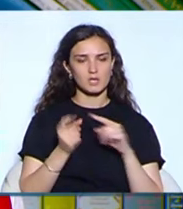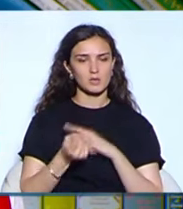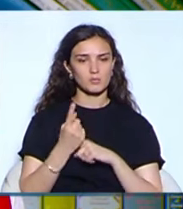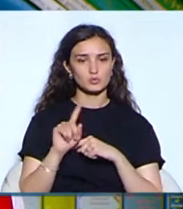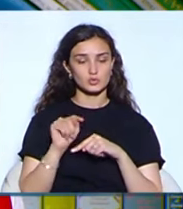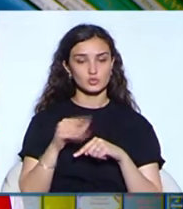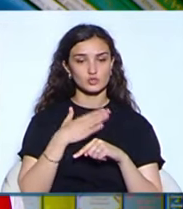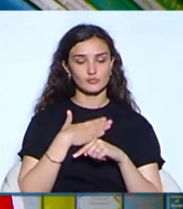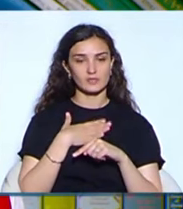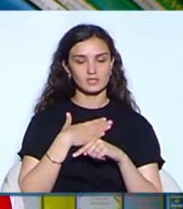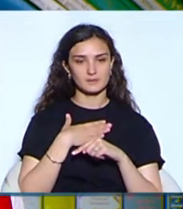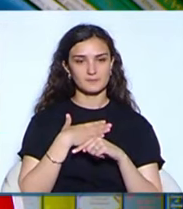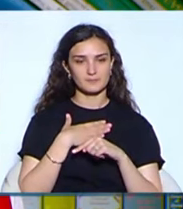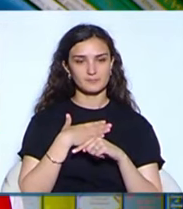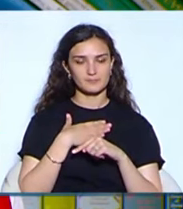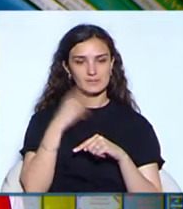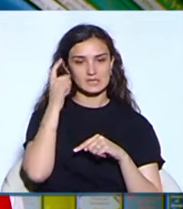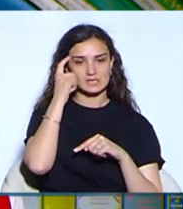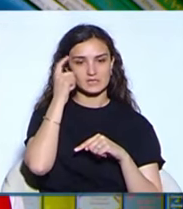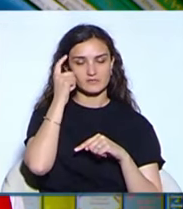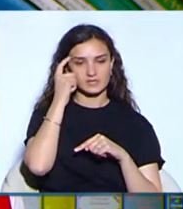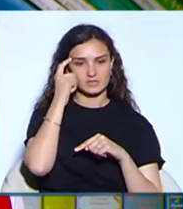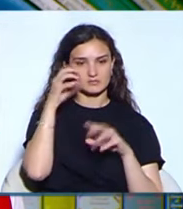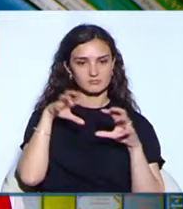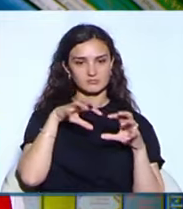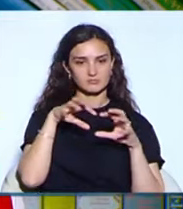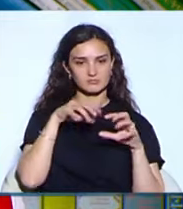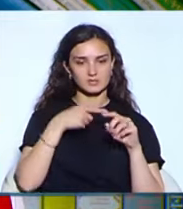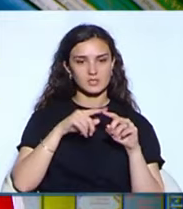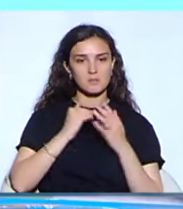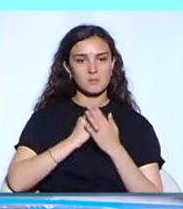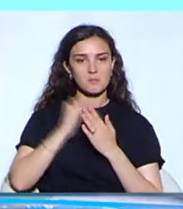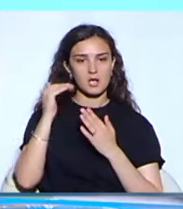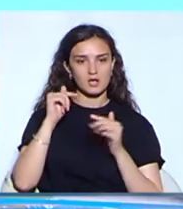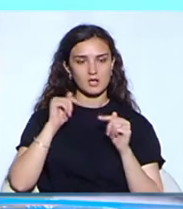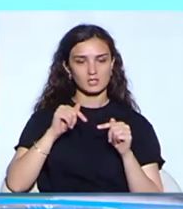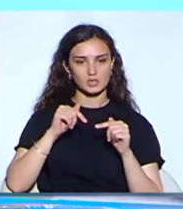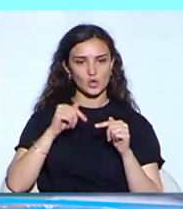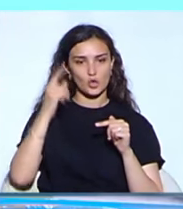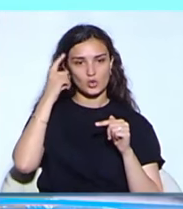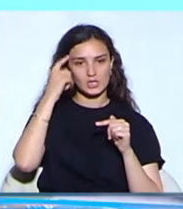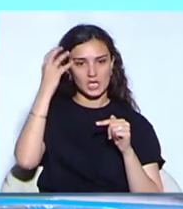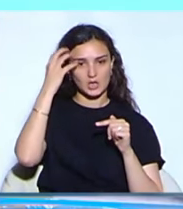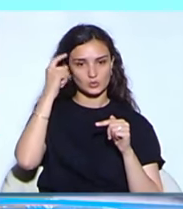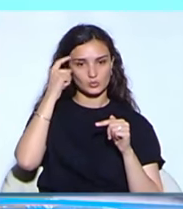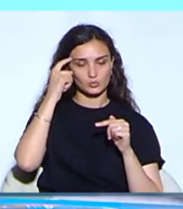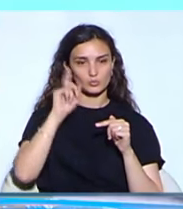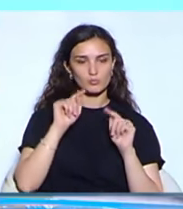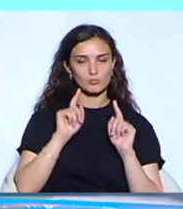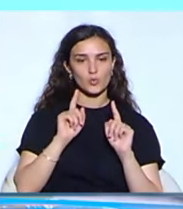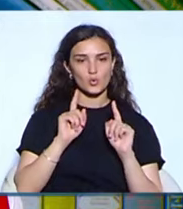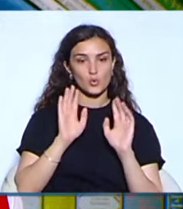აღმოჩნდა, რომ ეს ჩვენი ტვინი ისეთი მაღალ ორგანიზებული ორგანოა, როგორც ასეთი, რომ